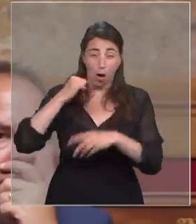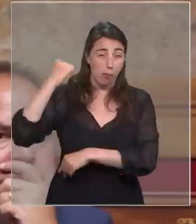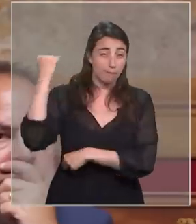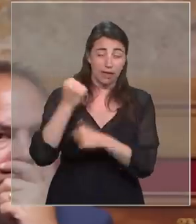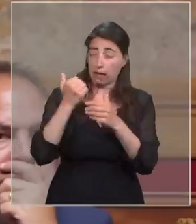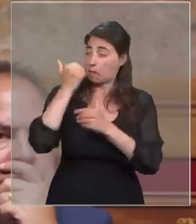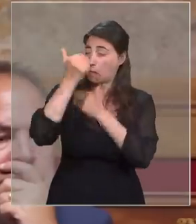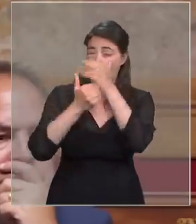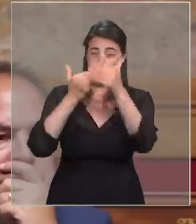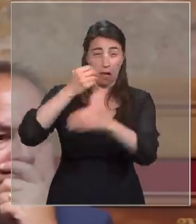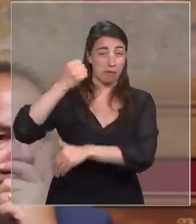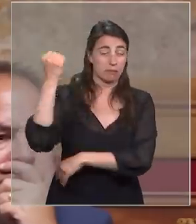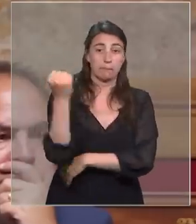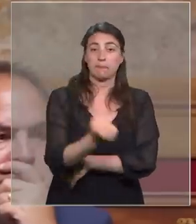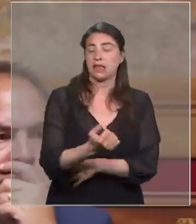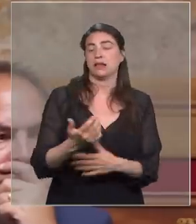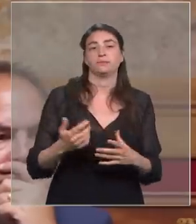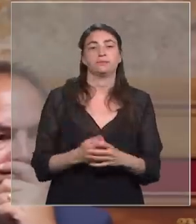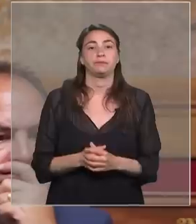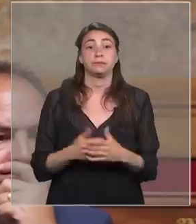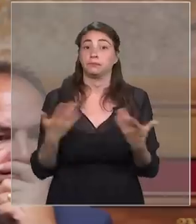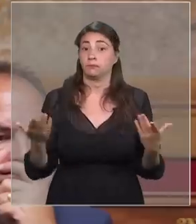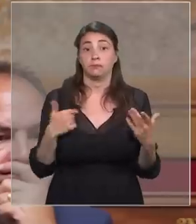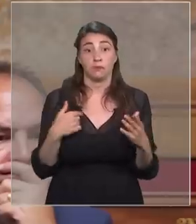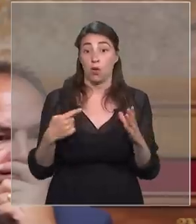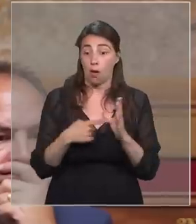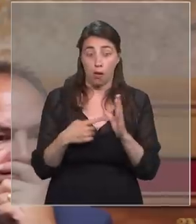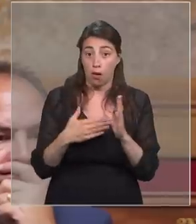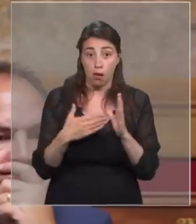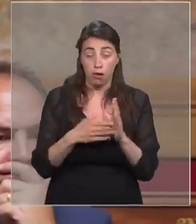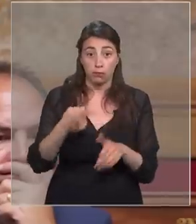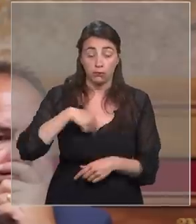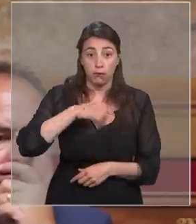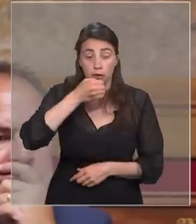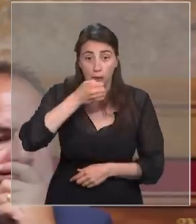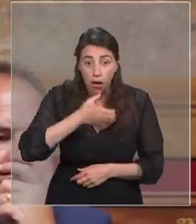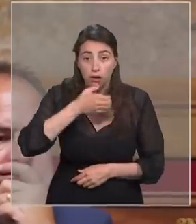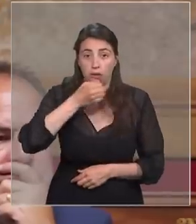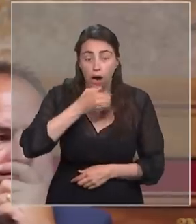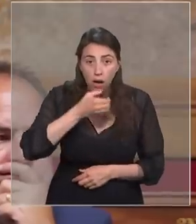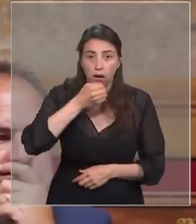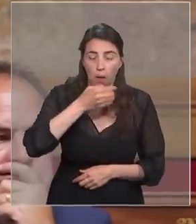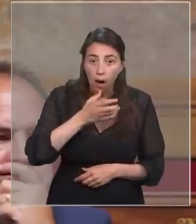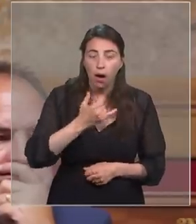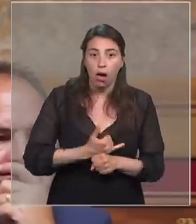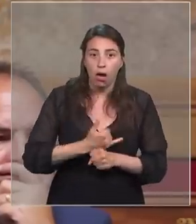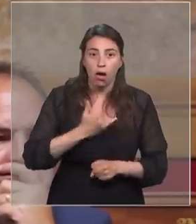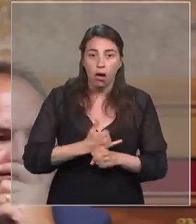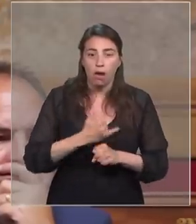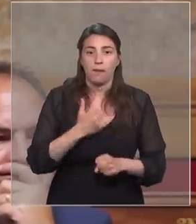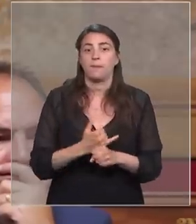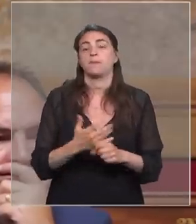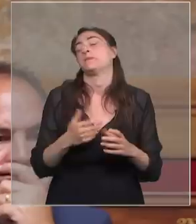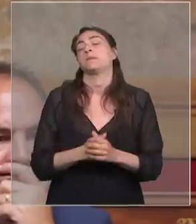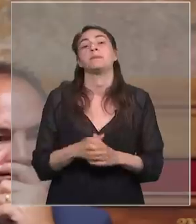destructions et les menaces. Nous allons ainsi, au fil des mois, de sidération en sidération. L'Europe, par la voix du président Charles Michel, a affirmé